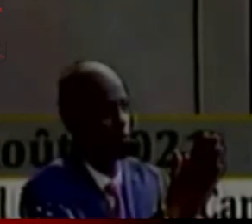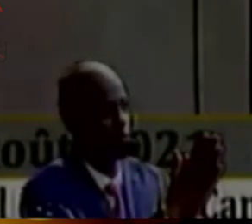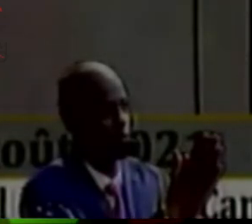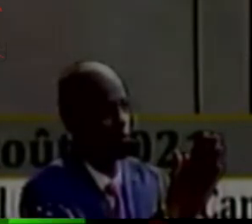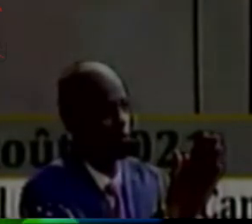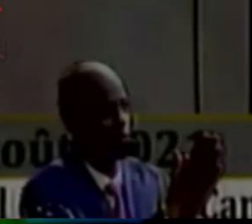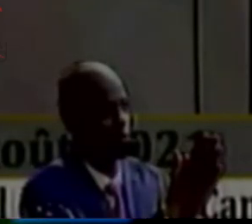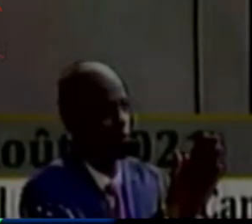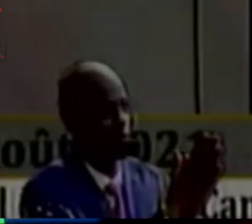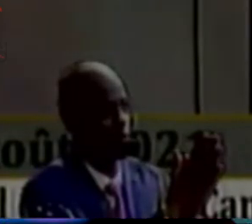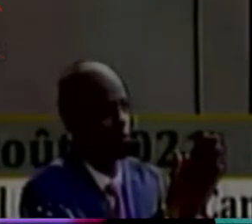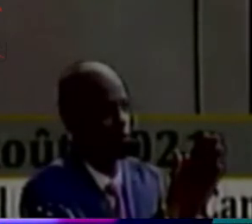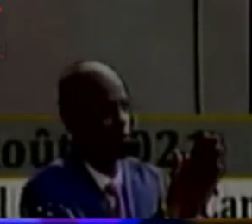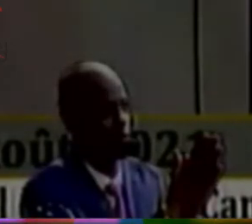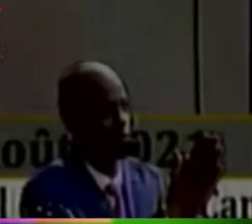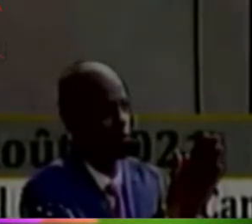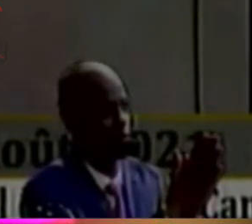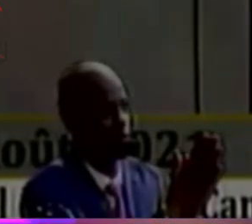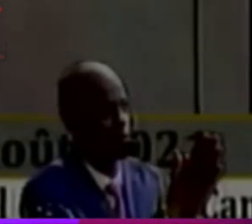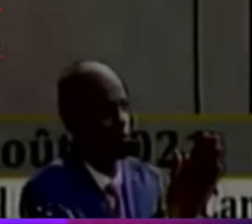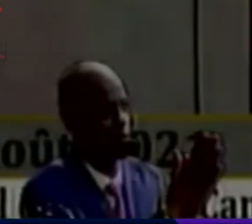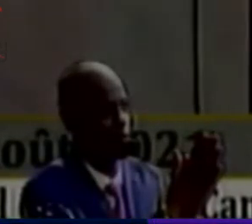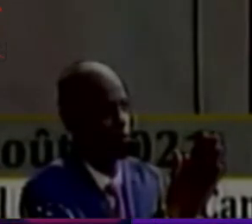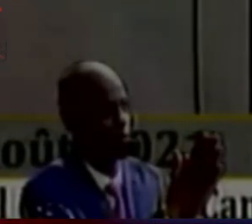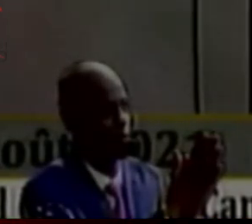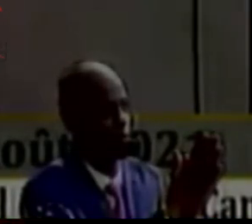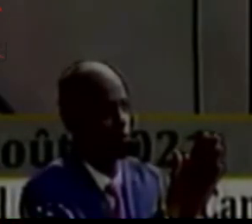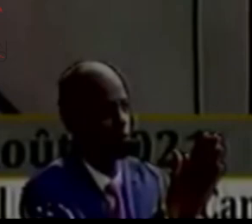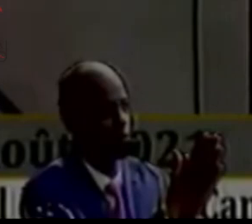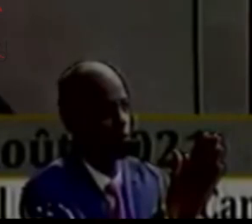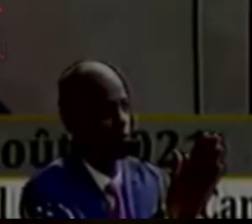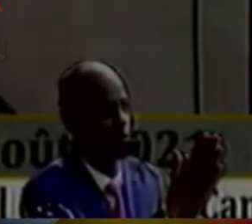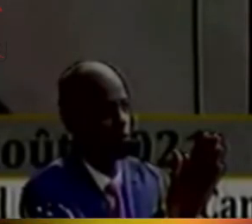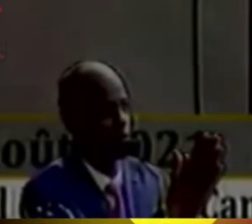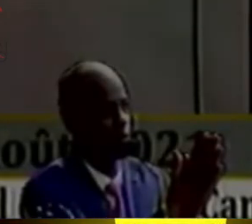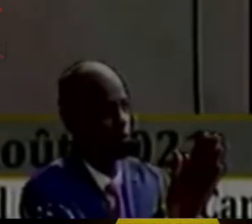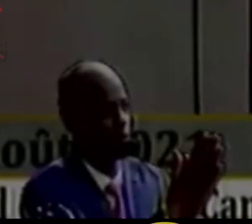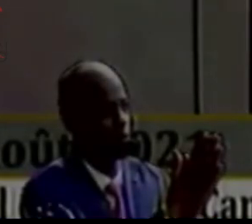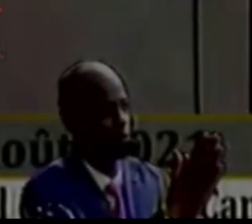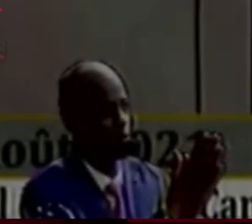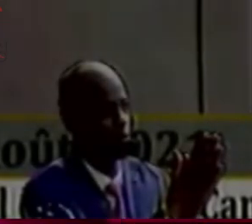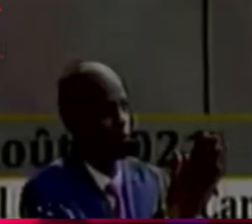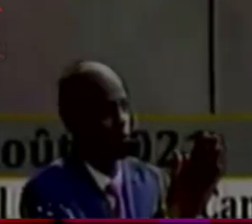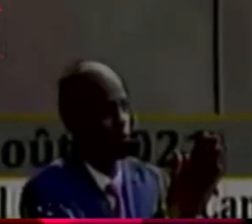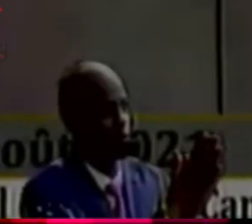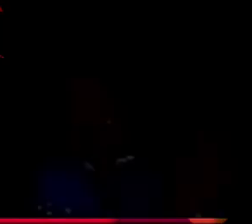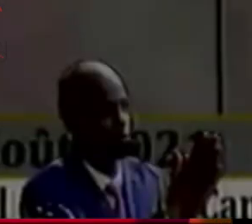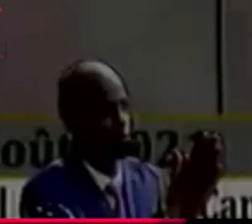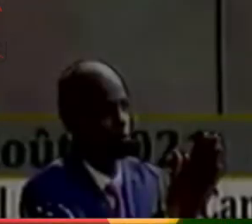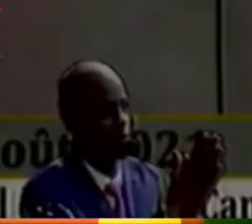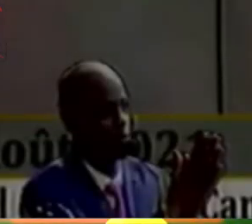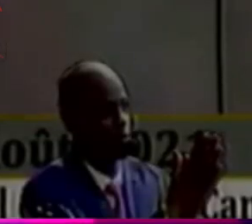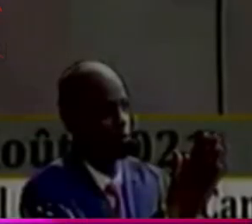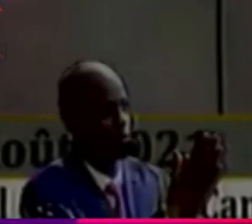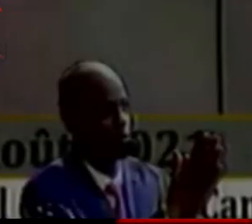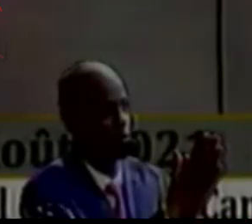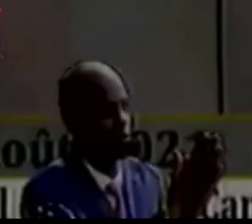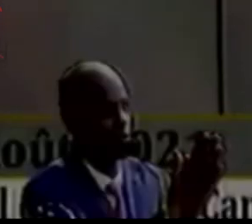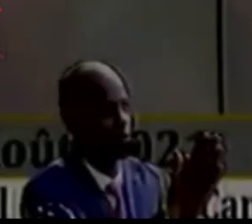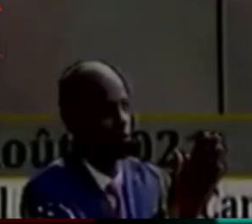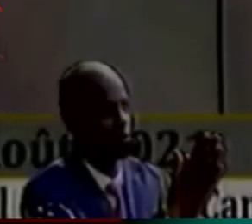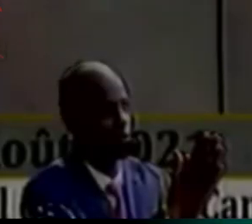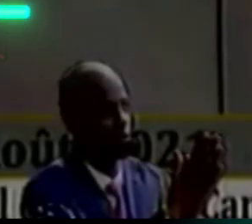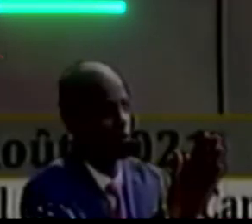qui modeste, nous pas faire gros convoi parce que nous connaissons ces employés qui prend le côté nous dérapé